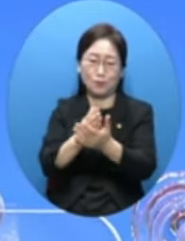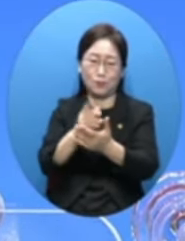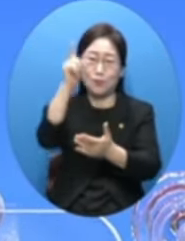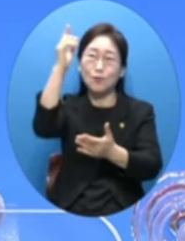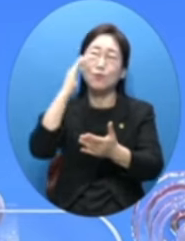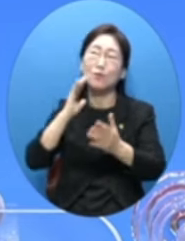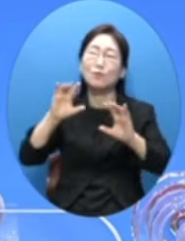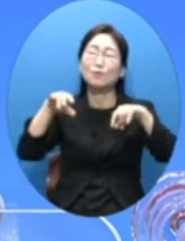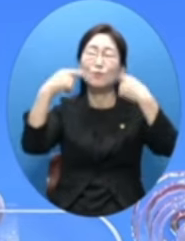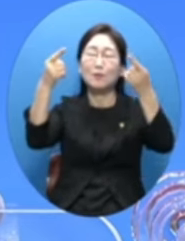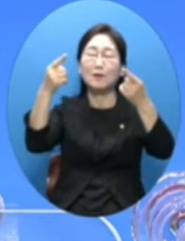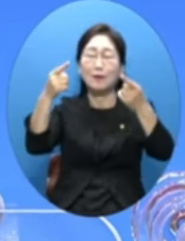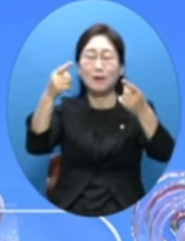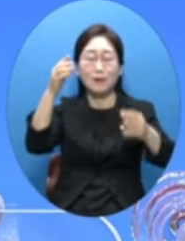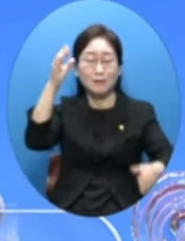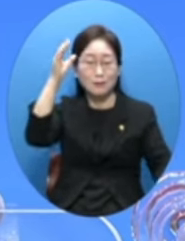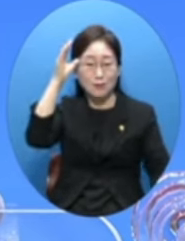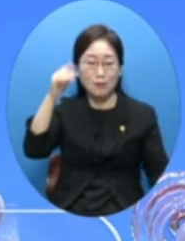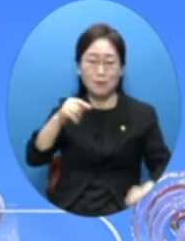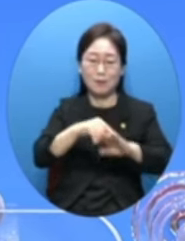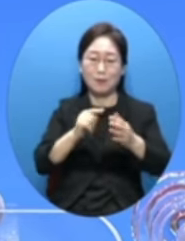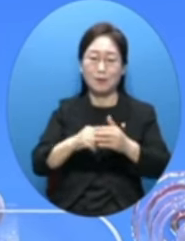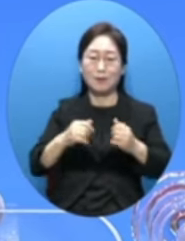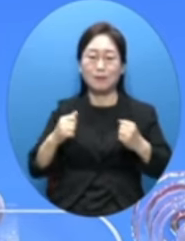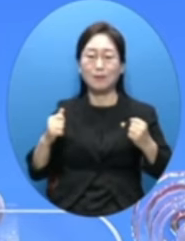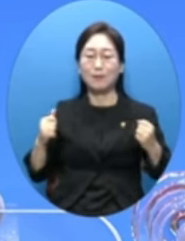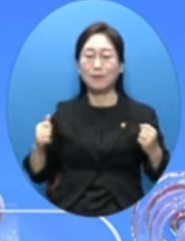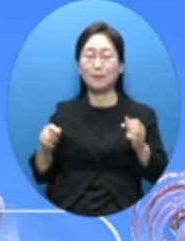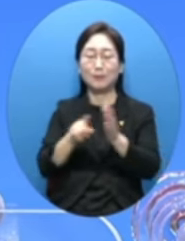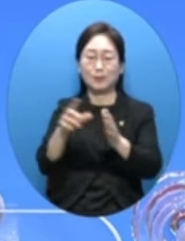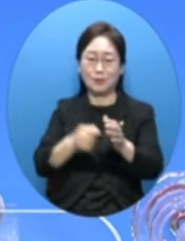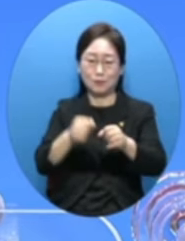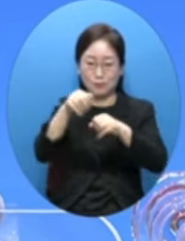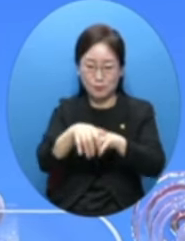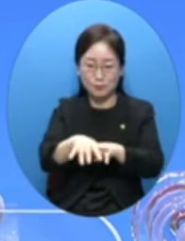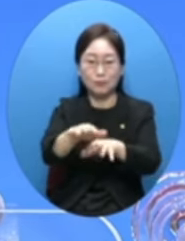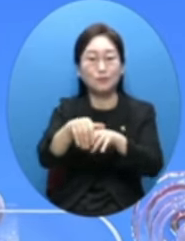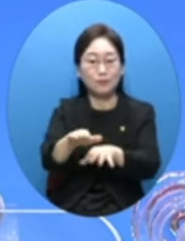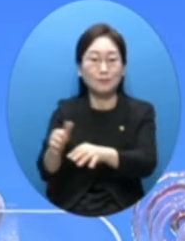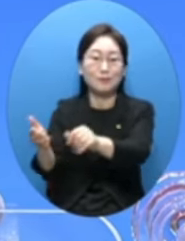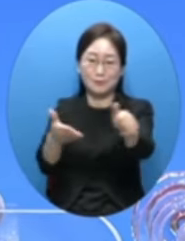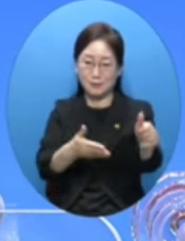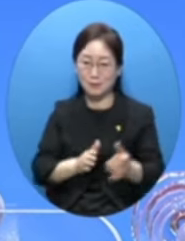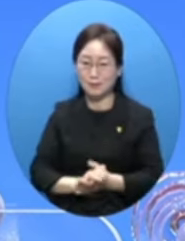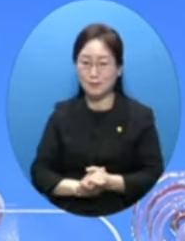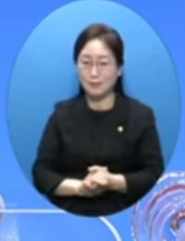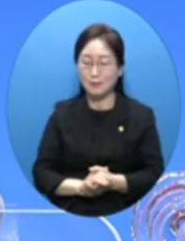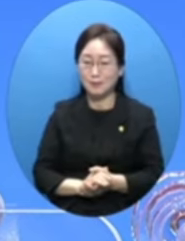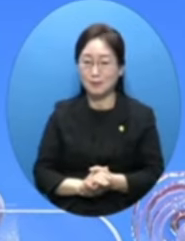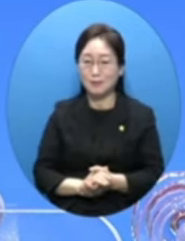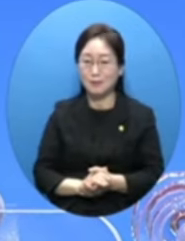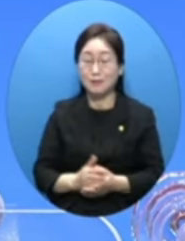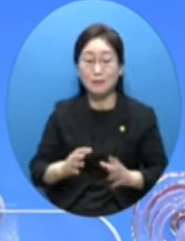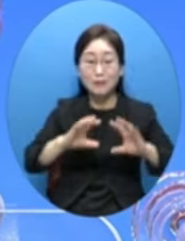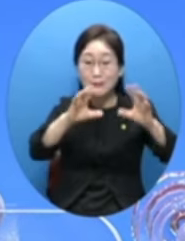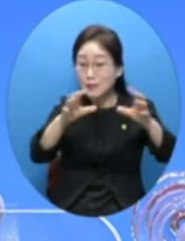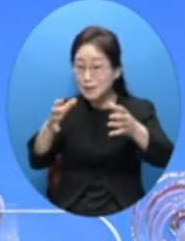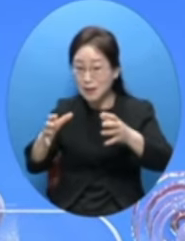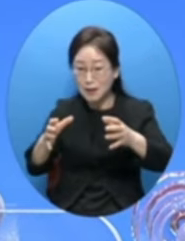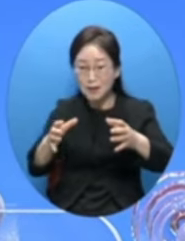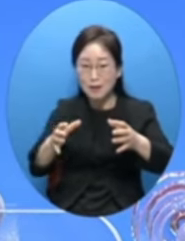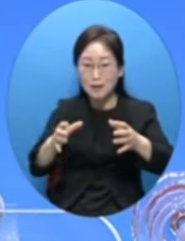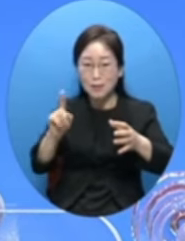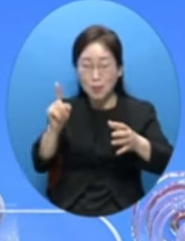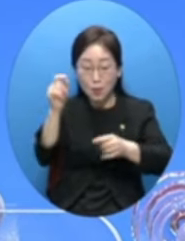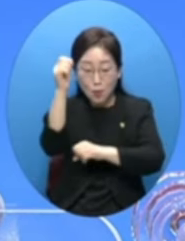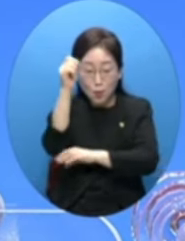바라보며 가슴을 펴고 믿음으로 전진해나간 여러분 모두가 되기를 바랍니다. 이 세상에서 자기 고향을 찾아가는